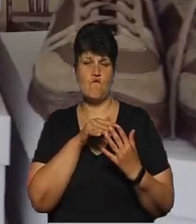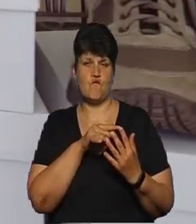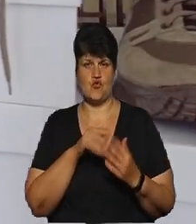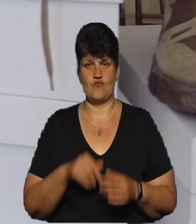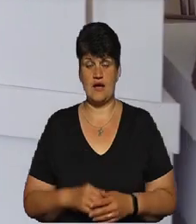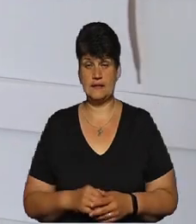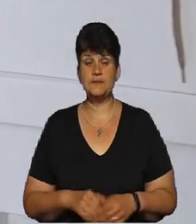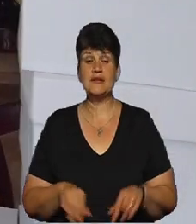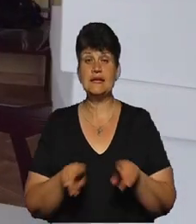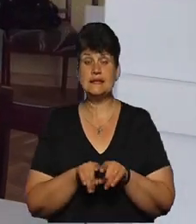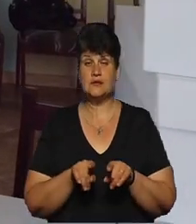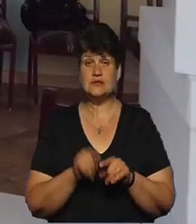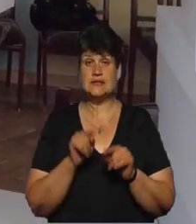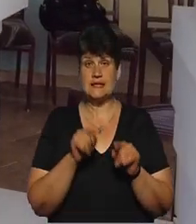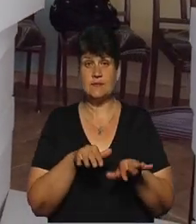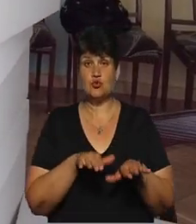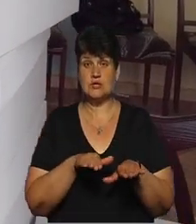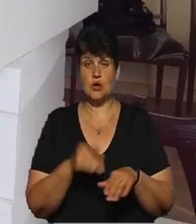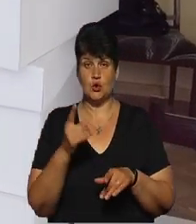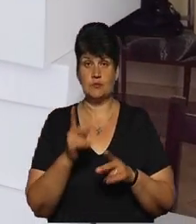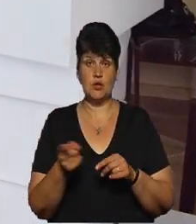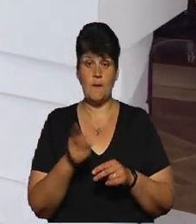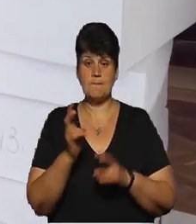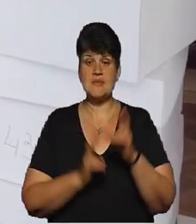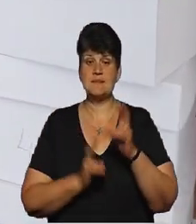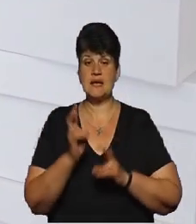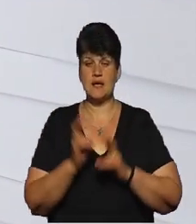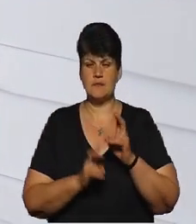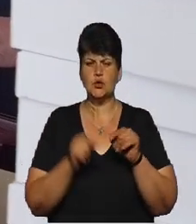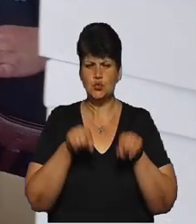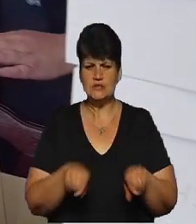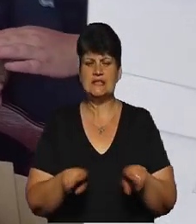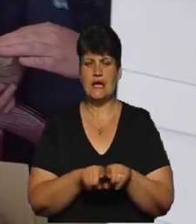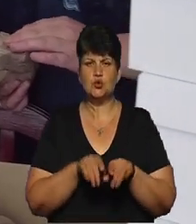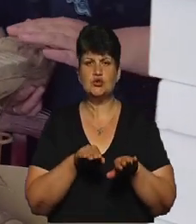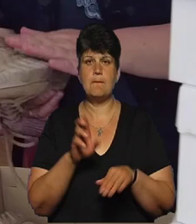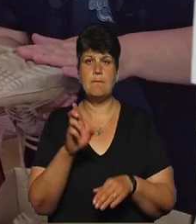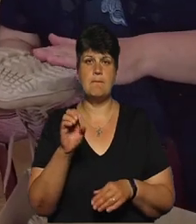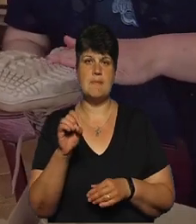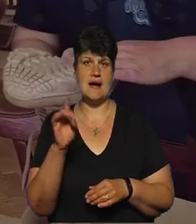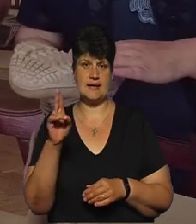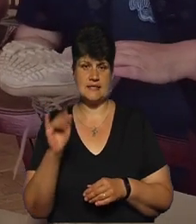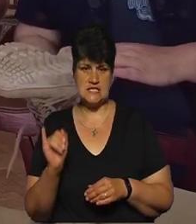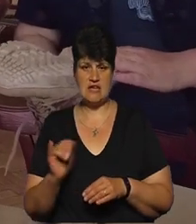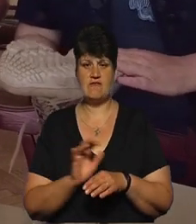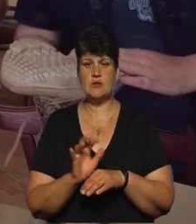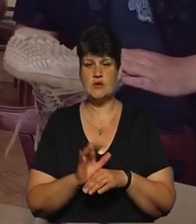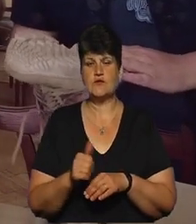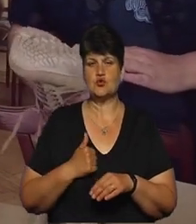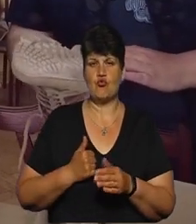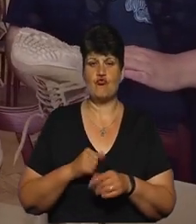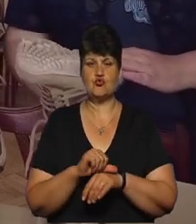Тактичні кросівки для військових пошили на одному з тернопільських підприємств. Тут також шиють берці. Виробництво військового взуття налагодили